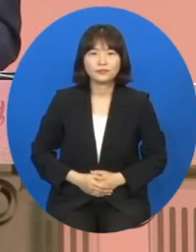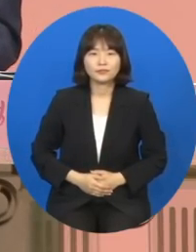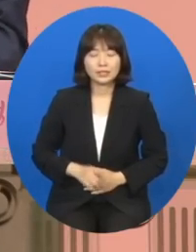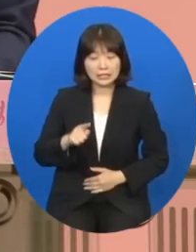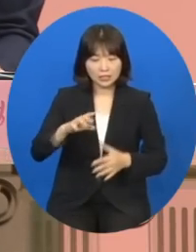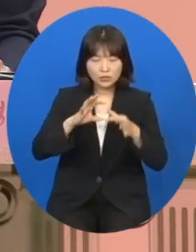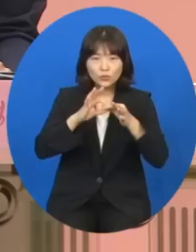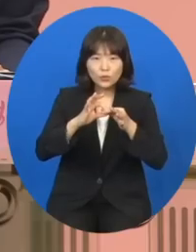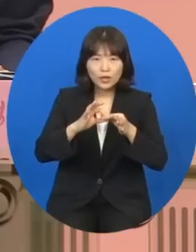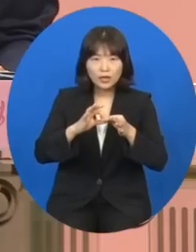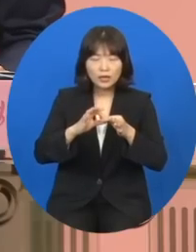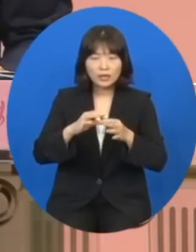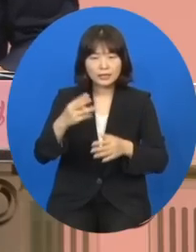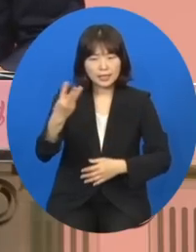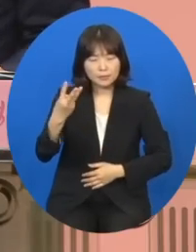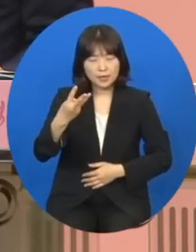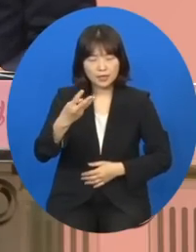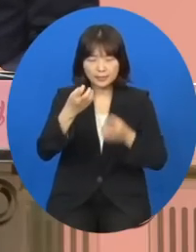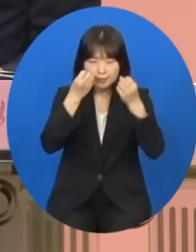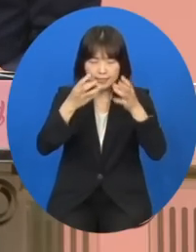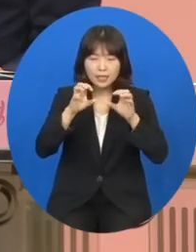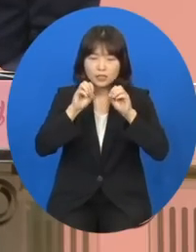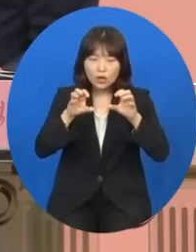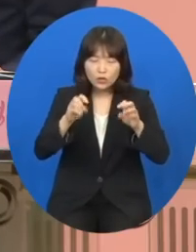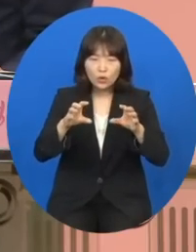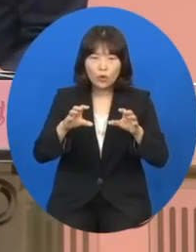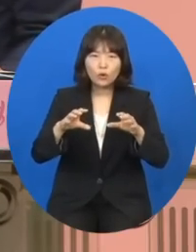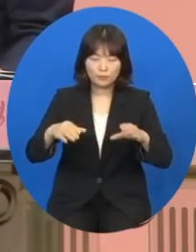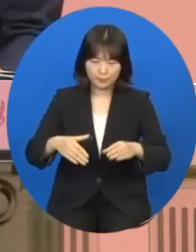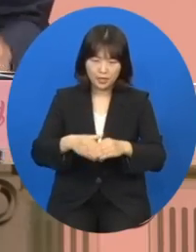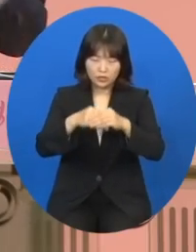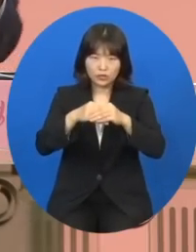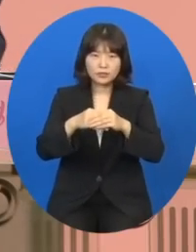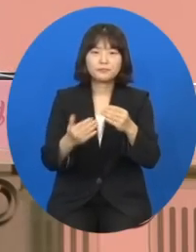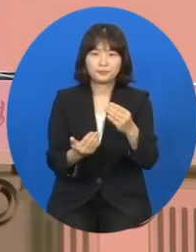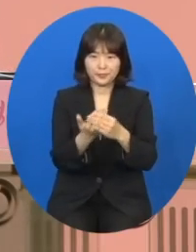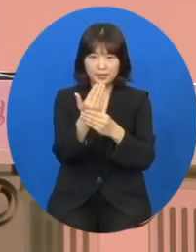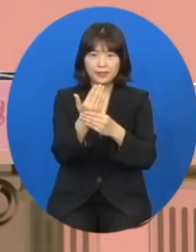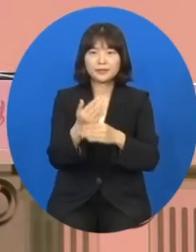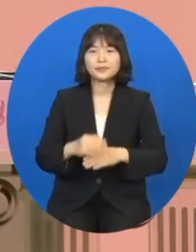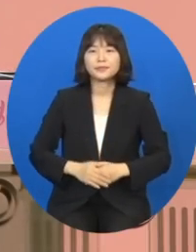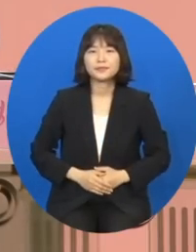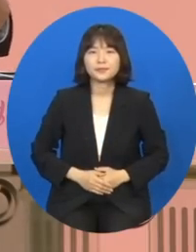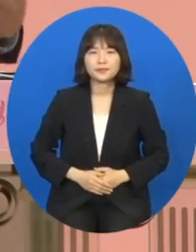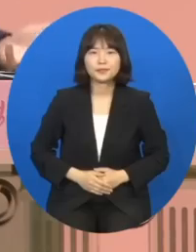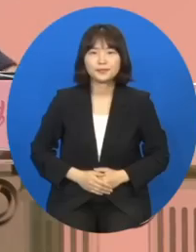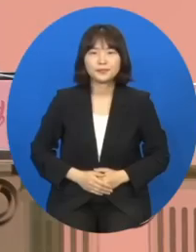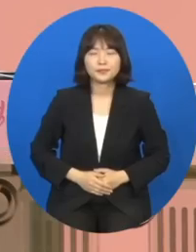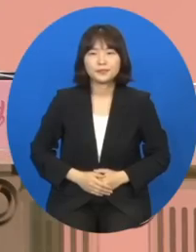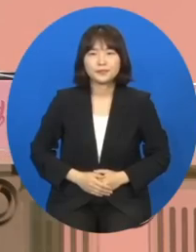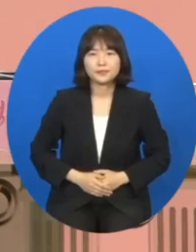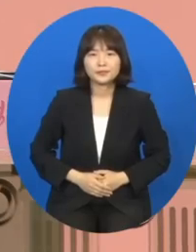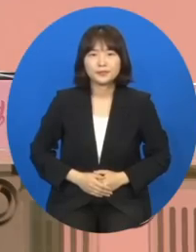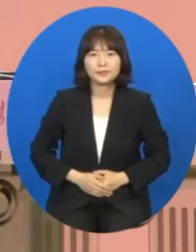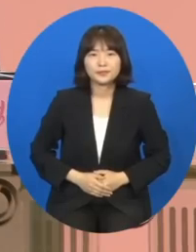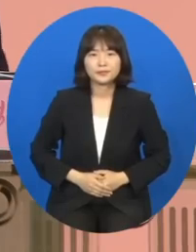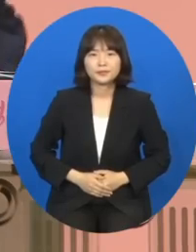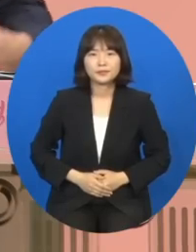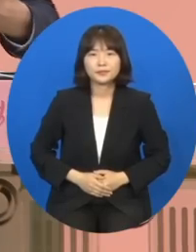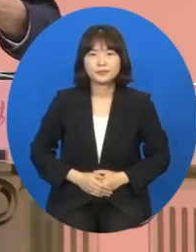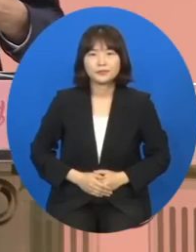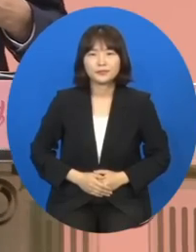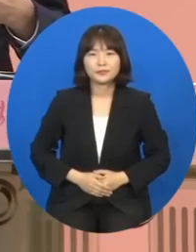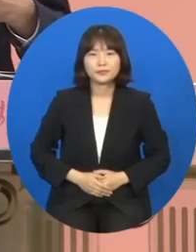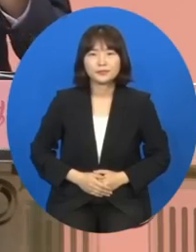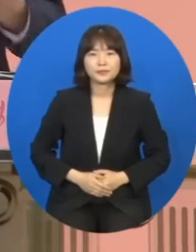통해서 300개의 새로운 선교 파트너 쉽이 생겨났습니다 근데 는 출사 웃은 채 님 케익 타운 싸 of 카